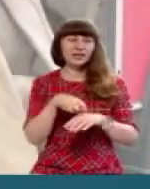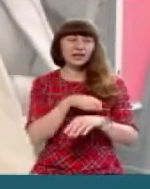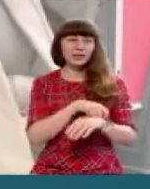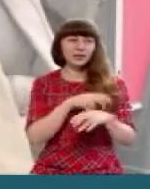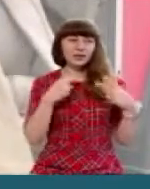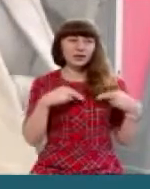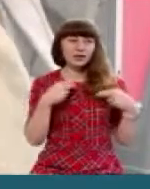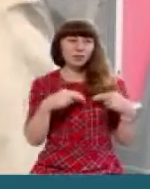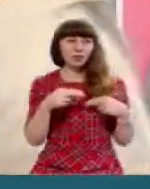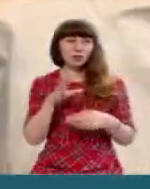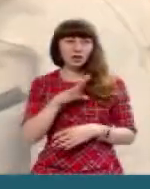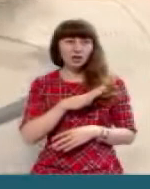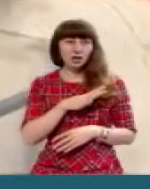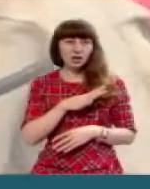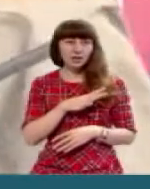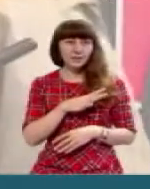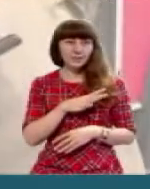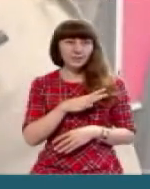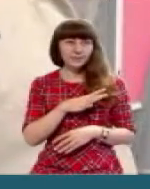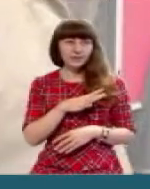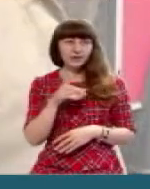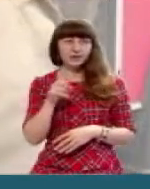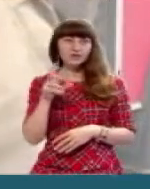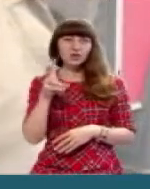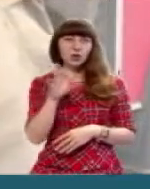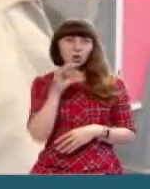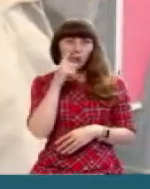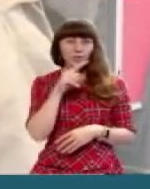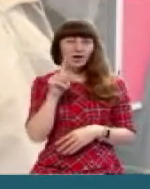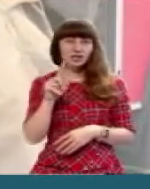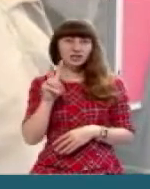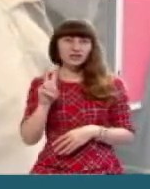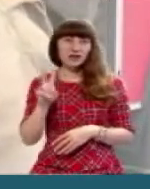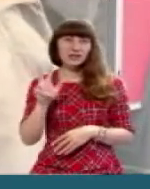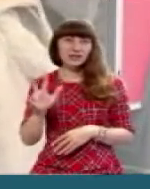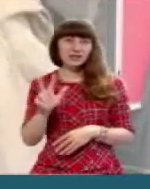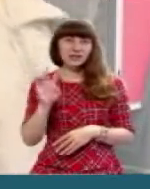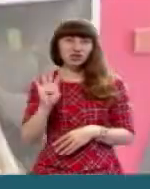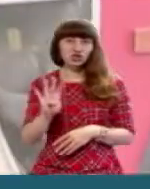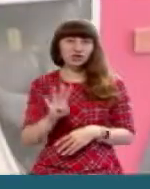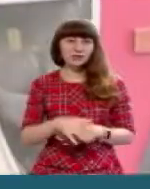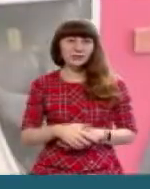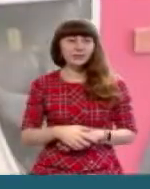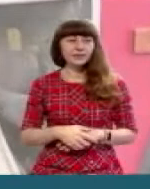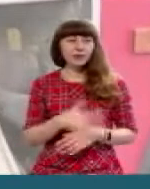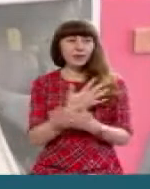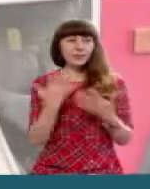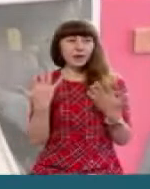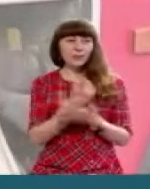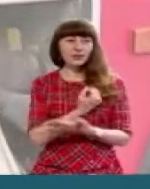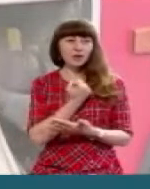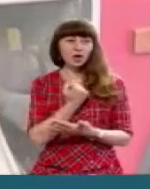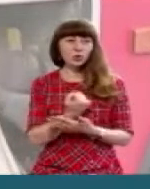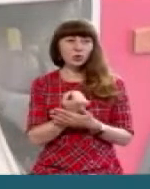работала звено номер один звено номер два за вино номер 3 2 но номер 4 мы обнаружили